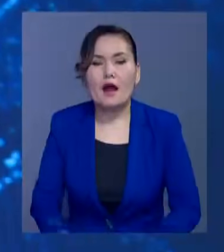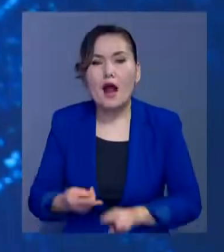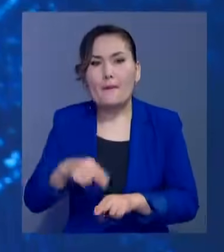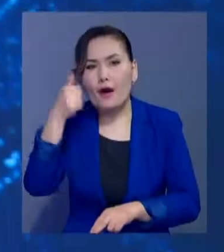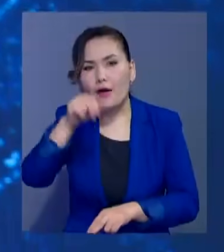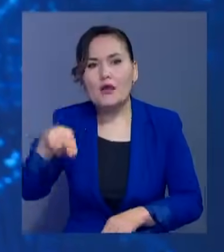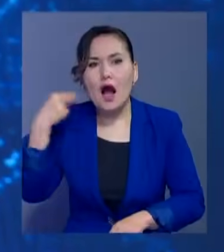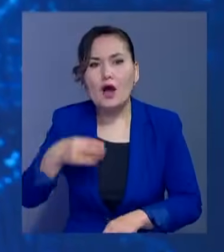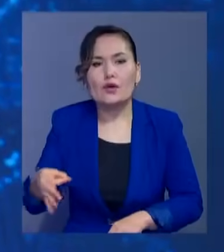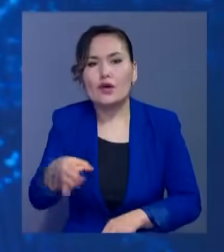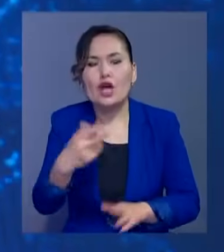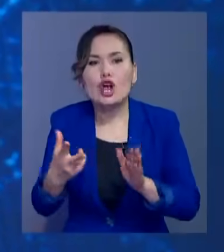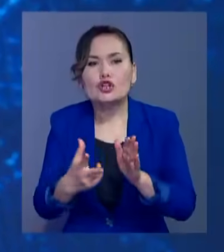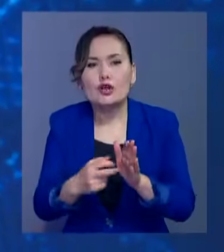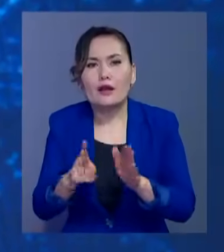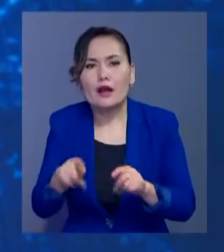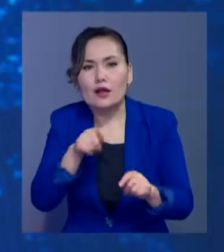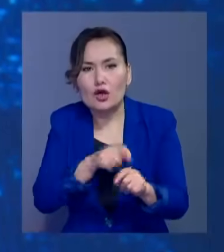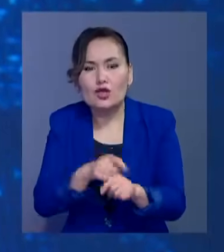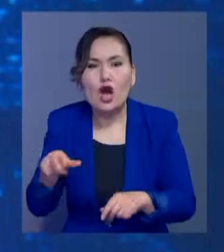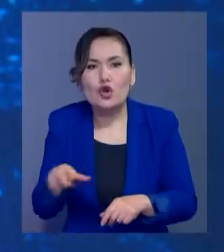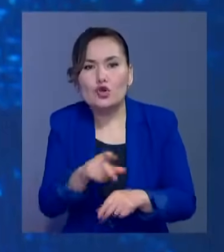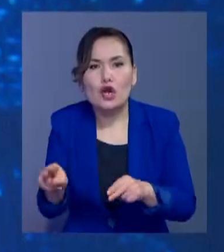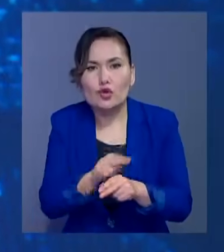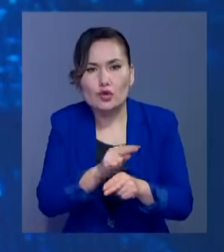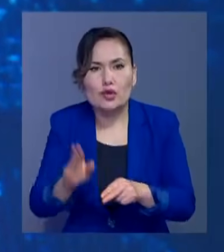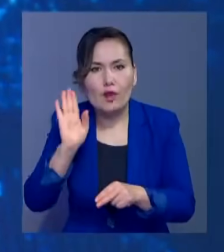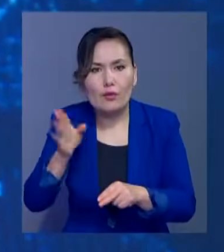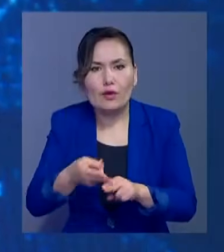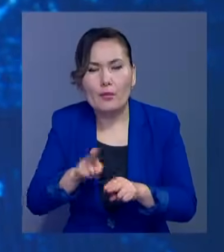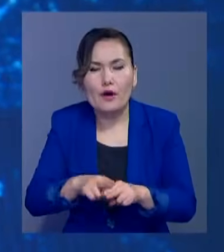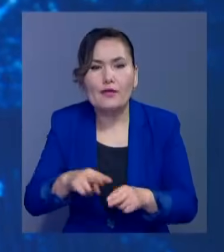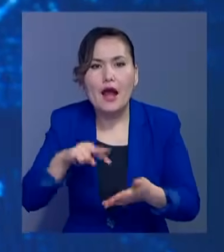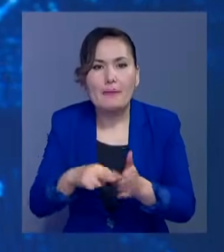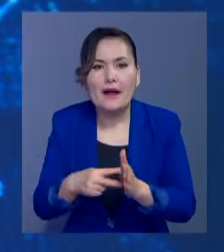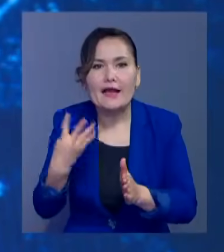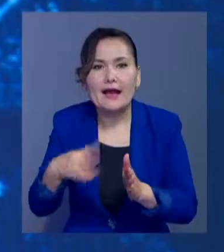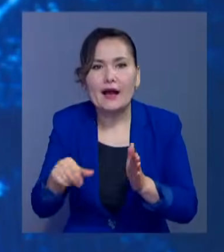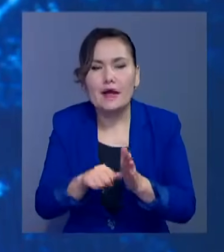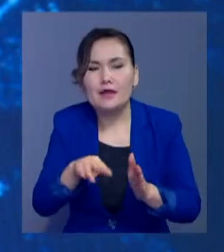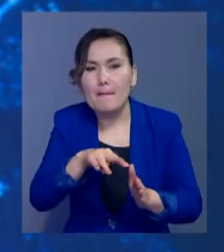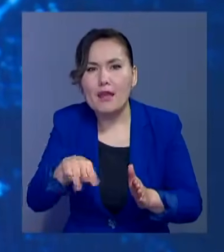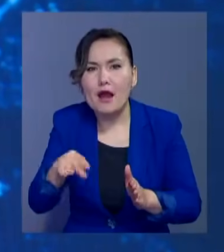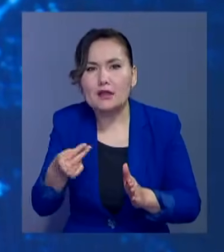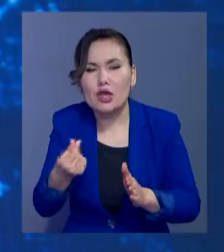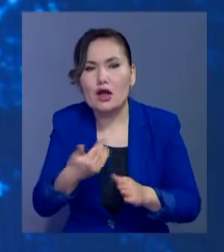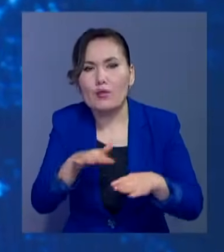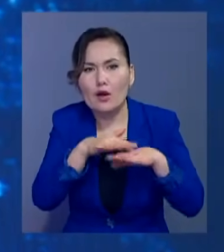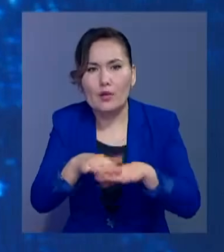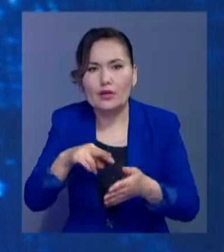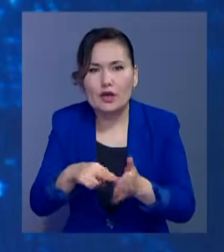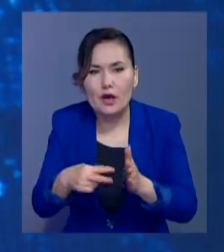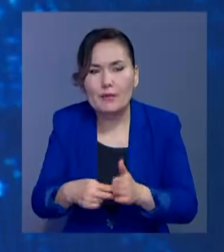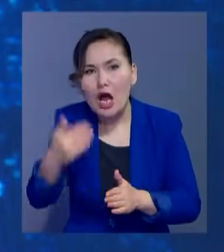Биыл Ақтөбе облысында 800 шақырымға жуық жол жөнделеді. Бұл мақсатқа 46 миллиард теңге бөлу жоспарланған. Жазғы